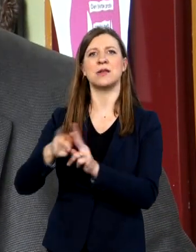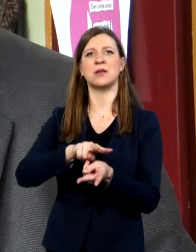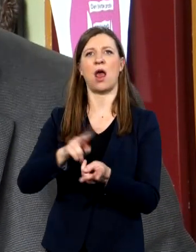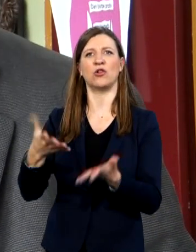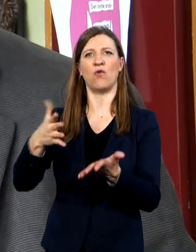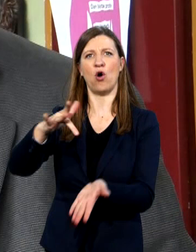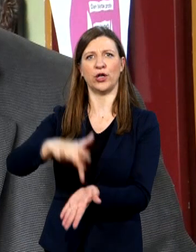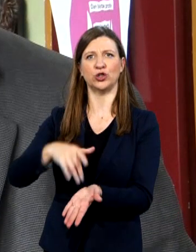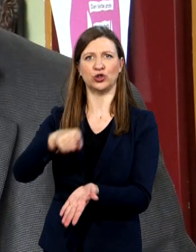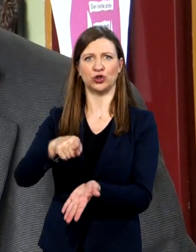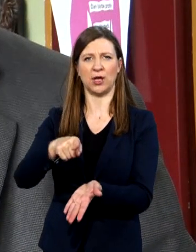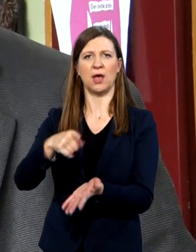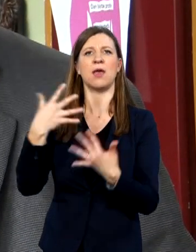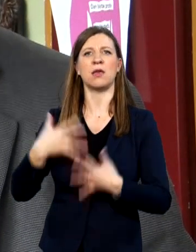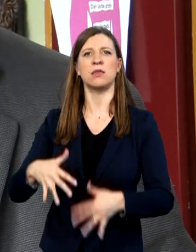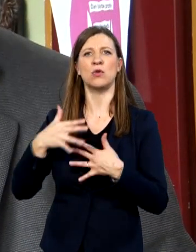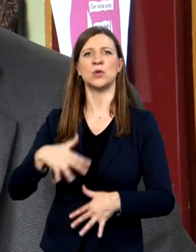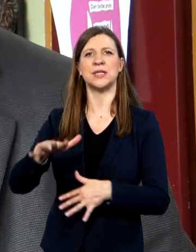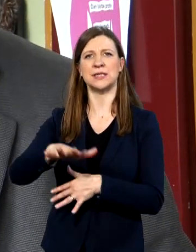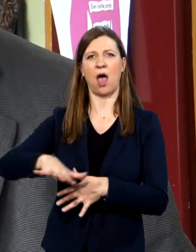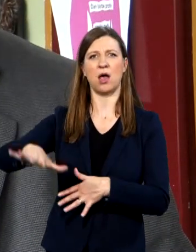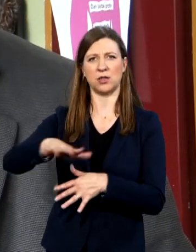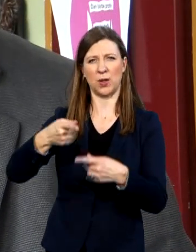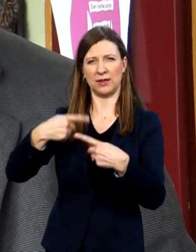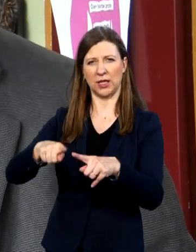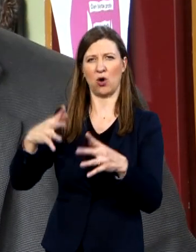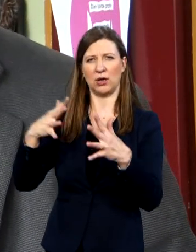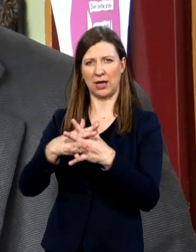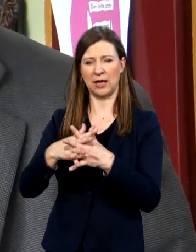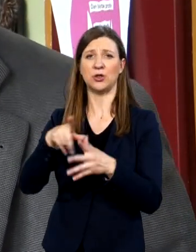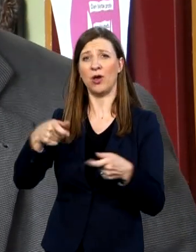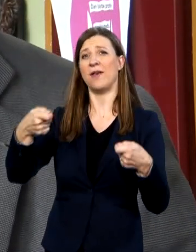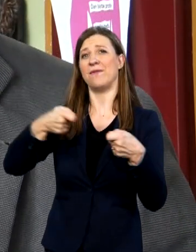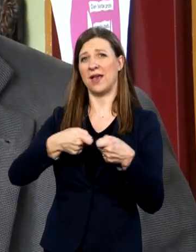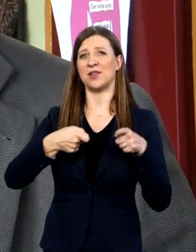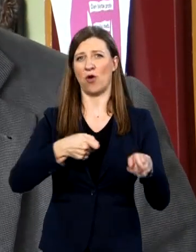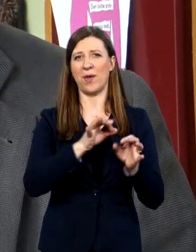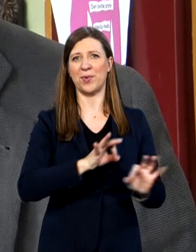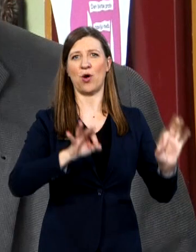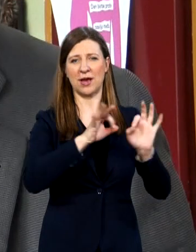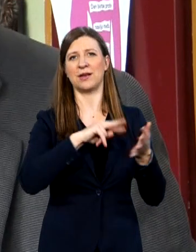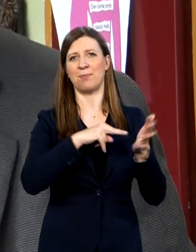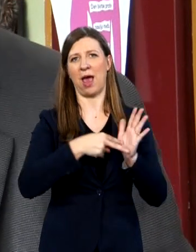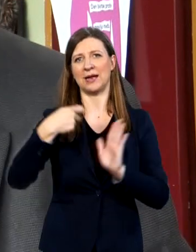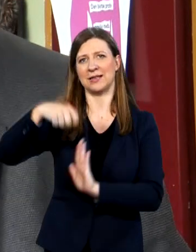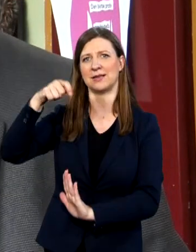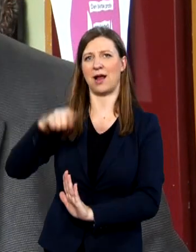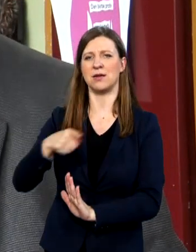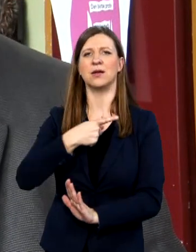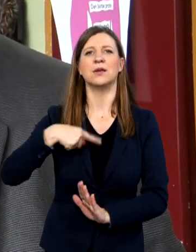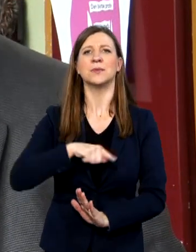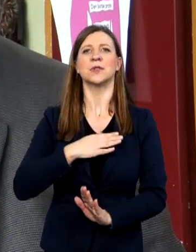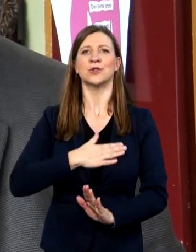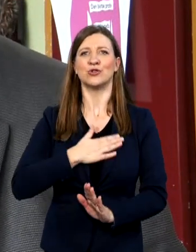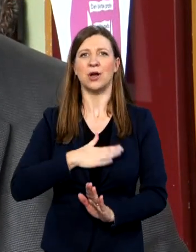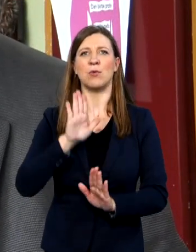u industrijskoj zoni Jug, dakle vezano i na ovaj projekt edukacijom do podizanja svijesti. Dakle, želimo dati jednu